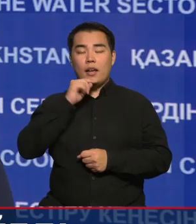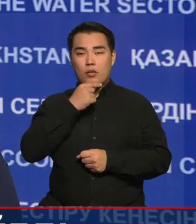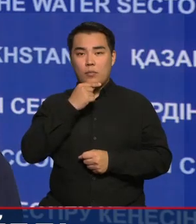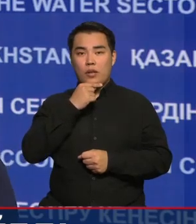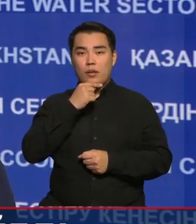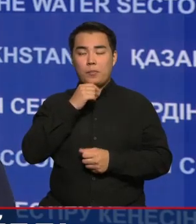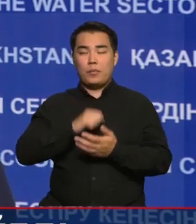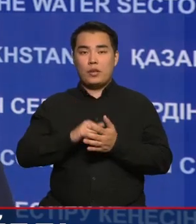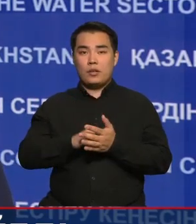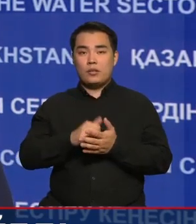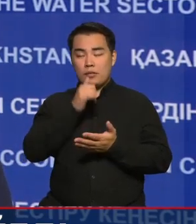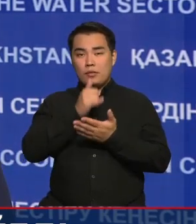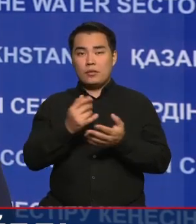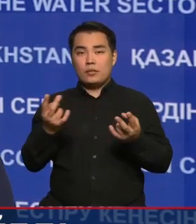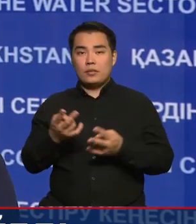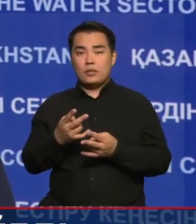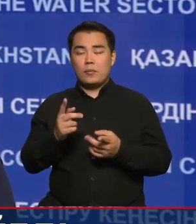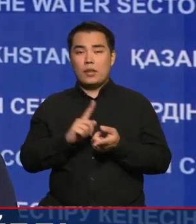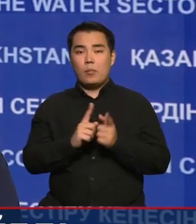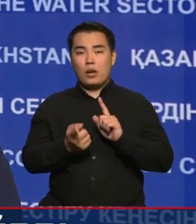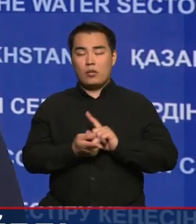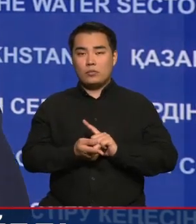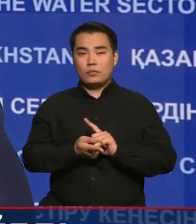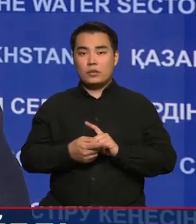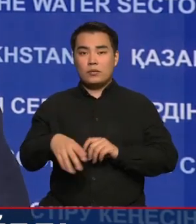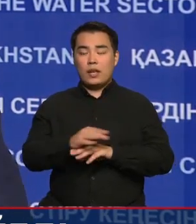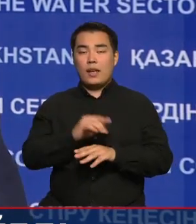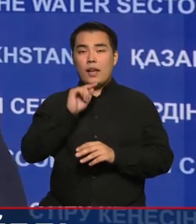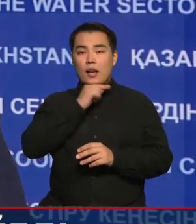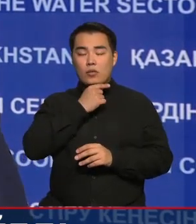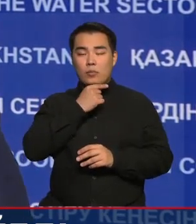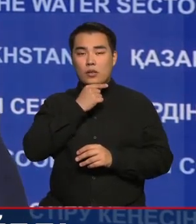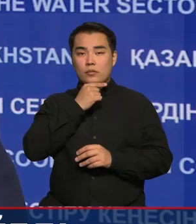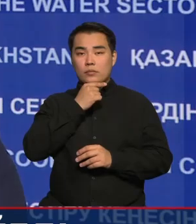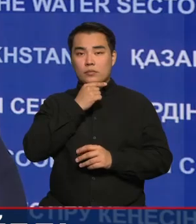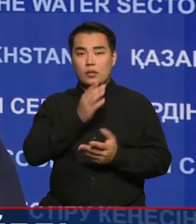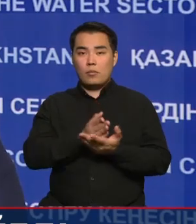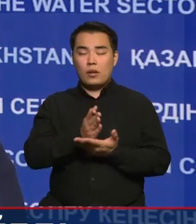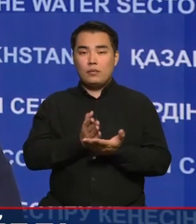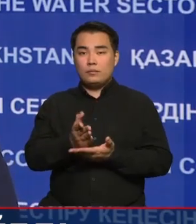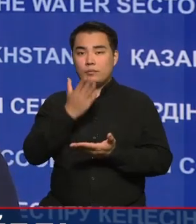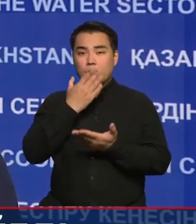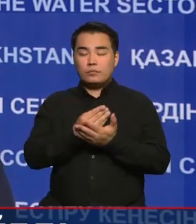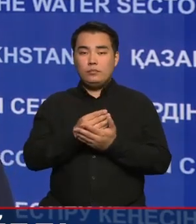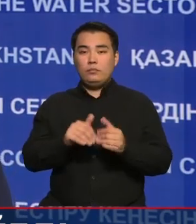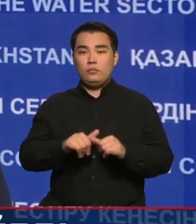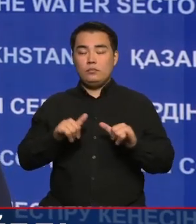экономикаға әсерін тигізбеуіміз керек. Керісінше, барлық экономика салалары